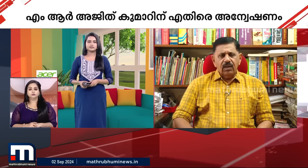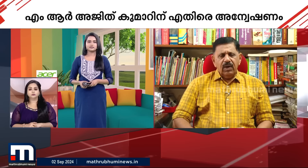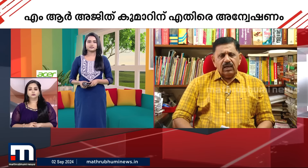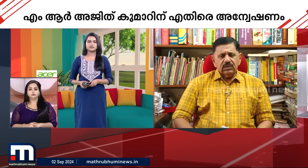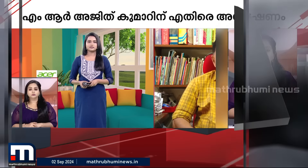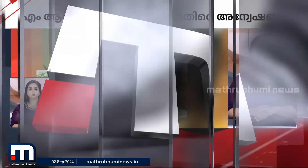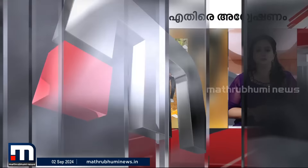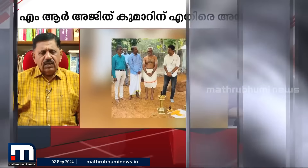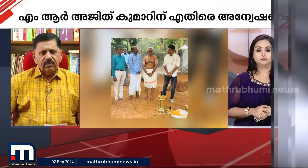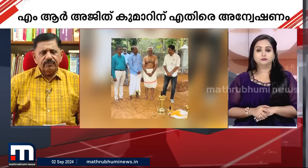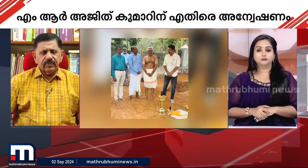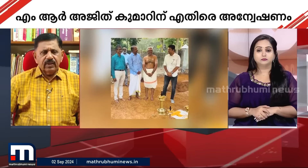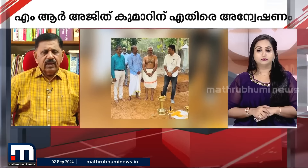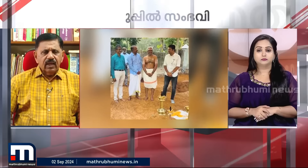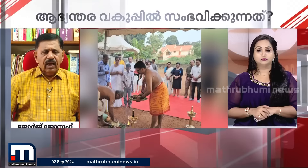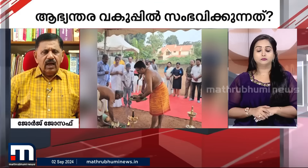അല്ല, MR അജിത്കുമാർ